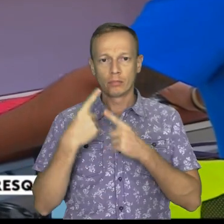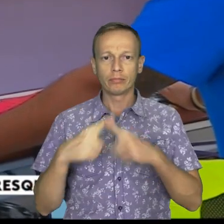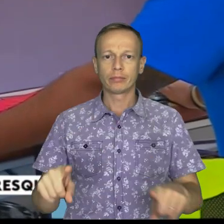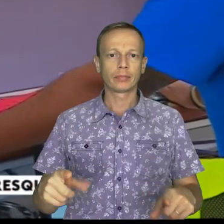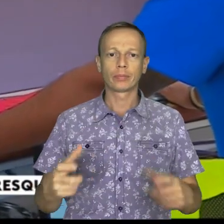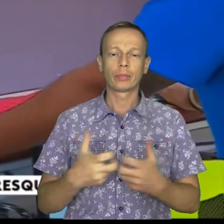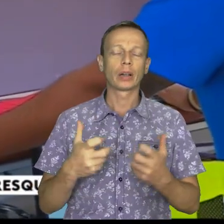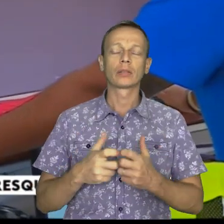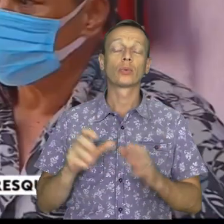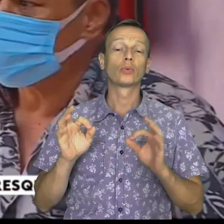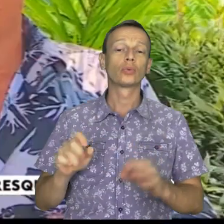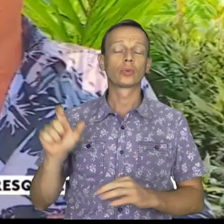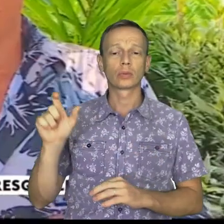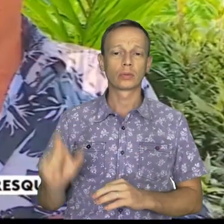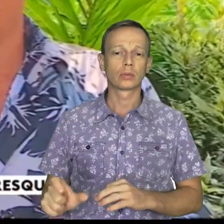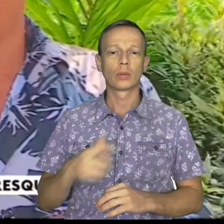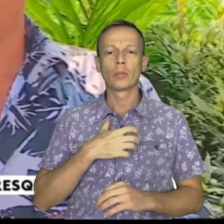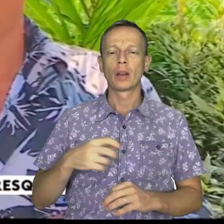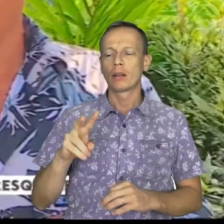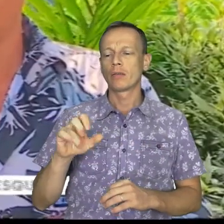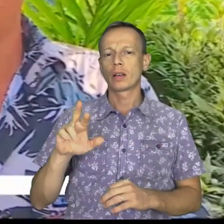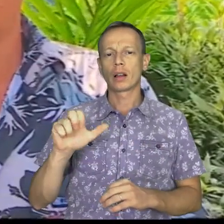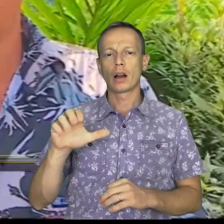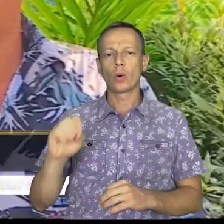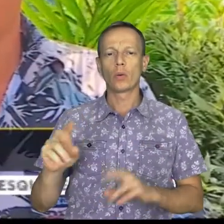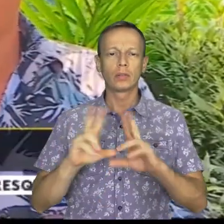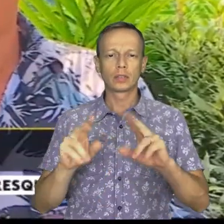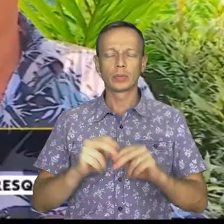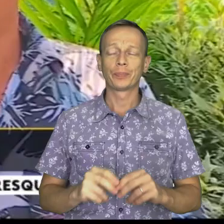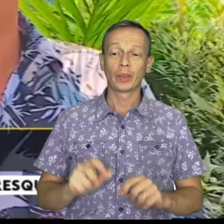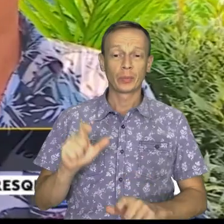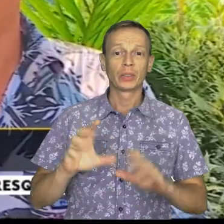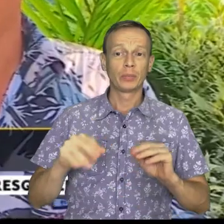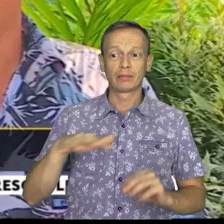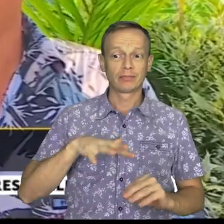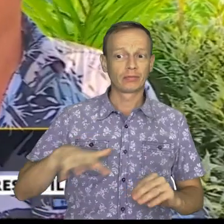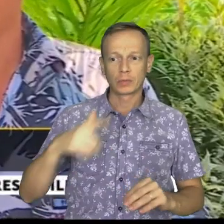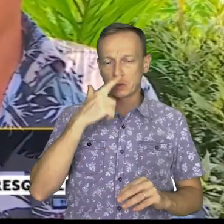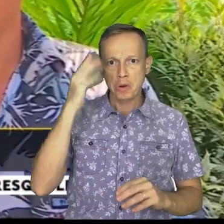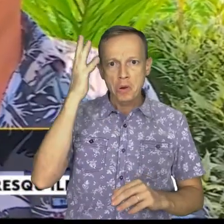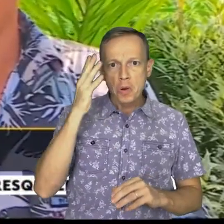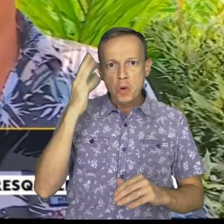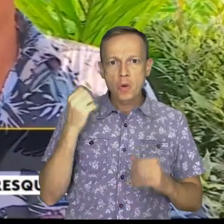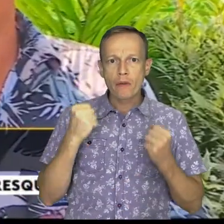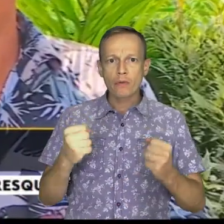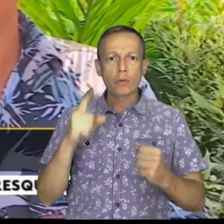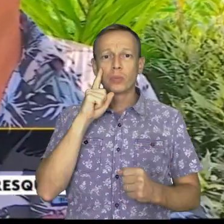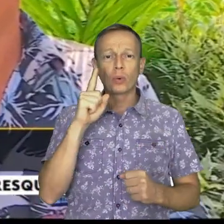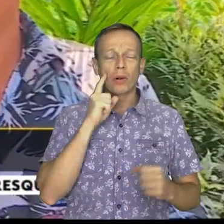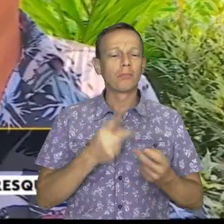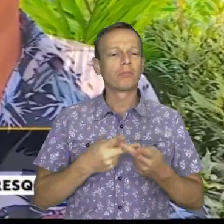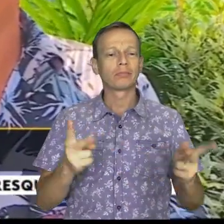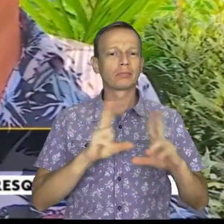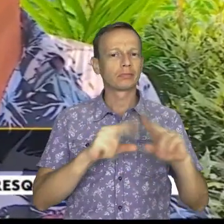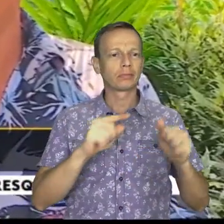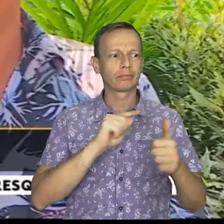Sandrouli. Depuis hier, donc j'ai vu quelques personnes, ils sont inquiets, quoi. Donc par rapport à ces nouvelles-là, c'est